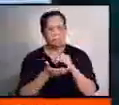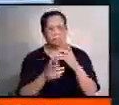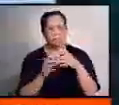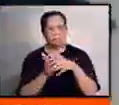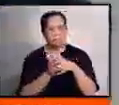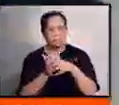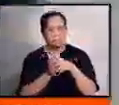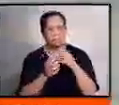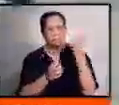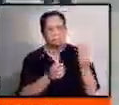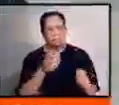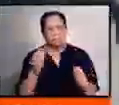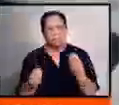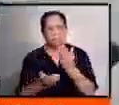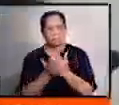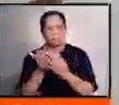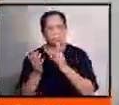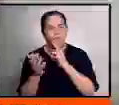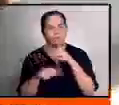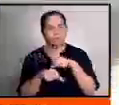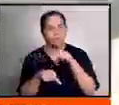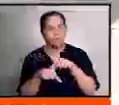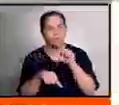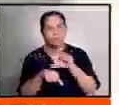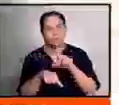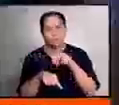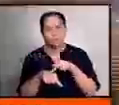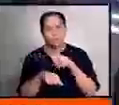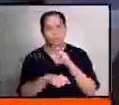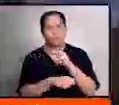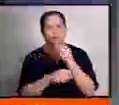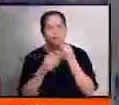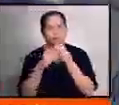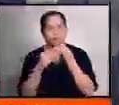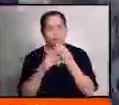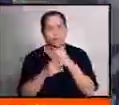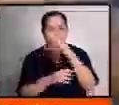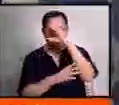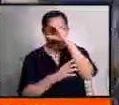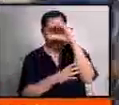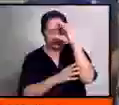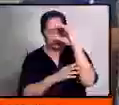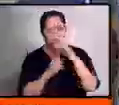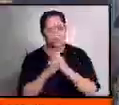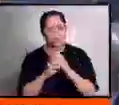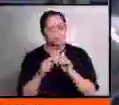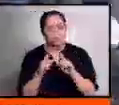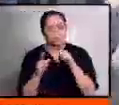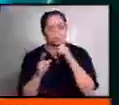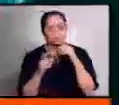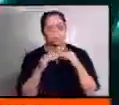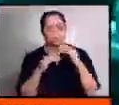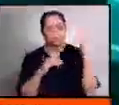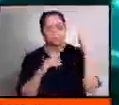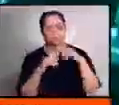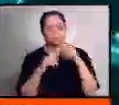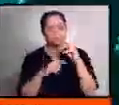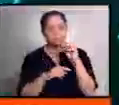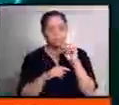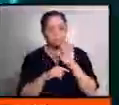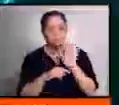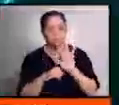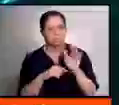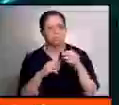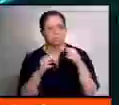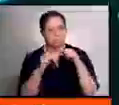o mawawalan ng supply ang ilang lugar sa Parañaque, Las Piñas, Muntinlupa at Cavite. Pero hindi na raw ito lalampas sa Mayo